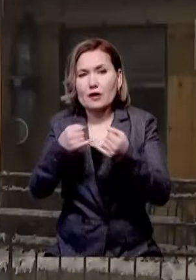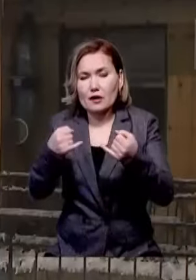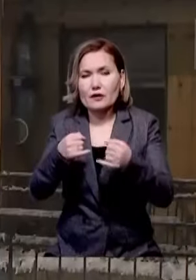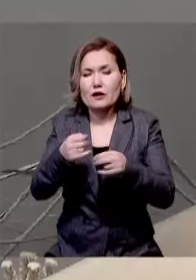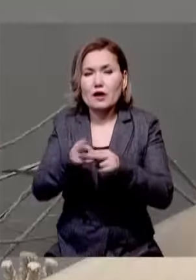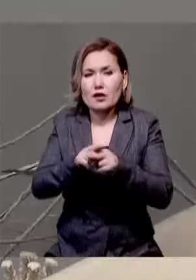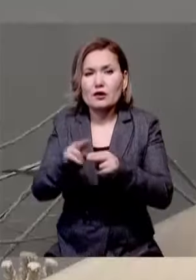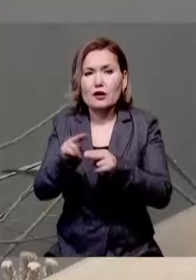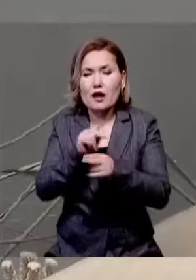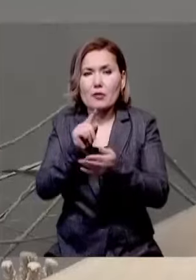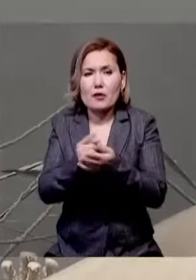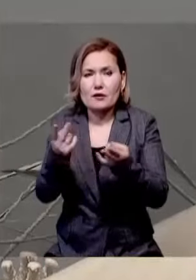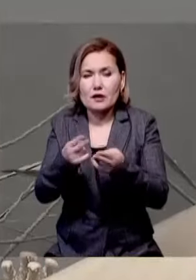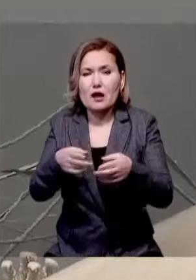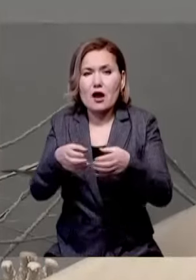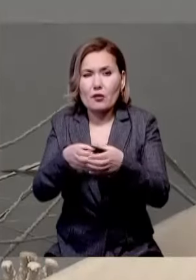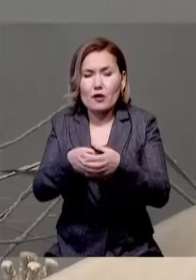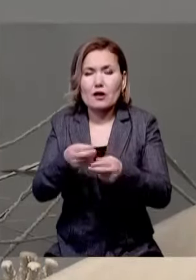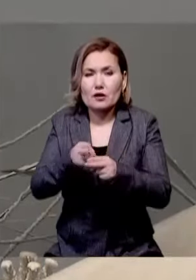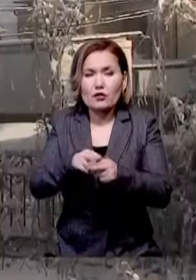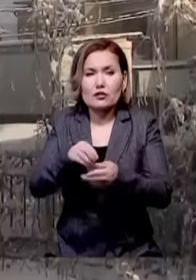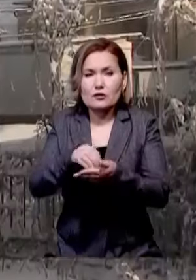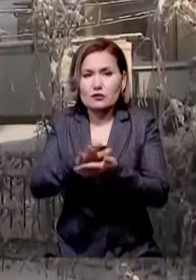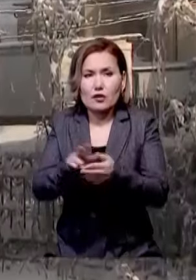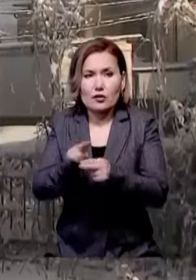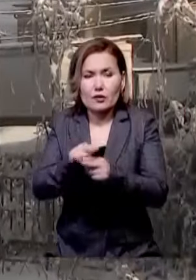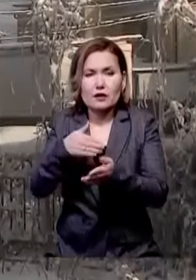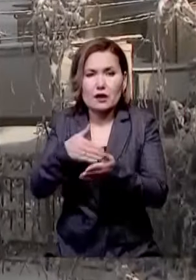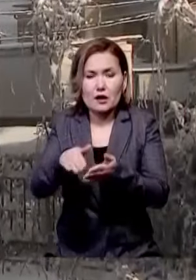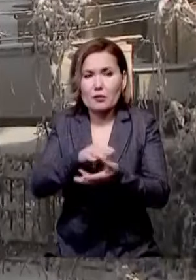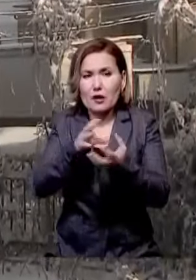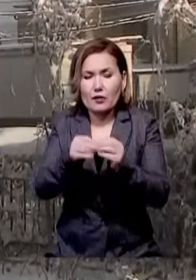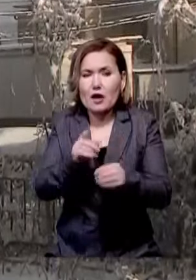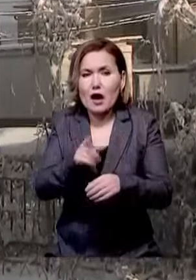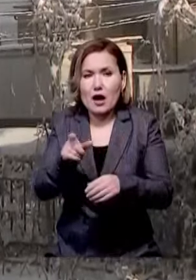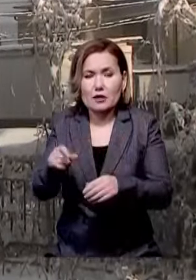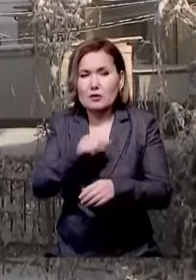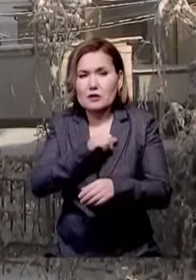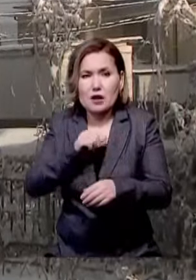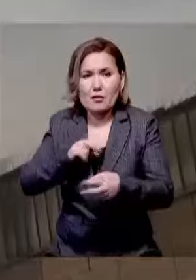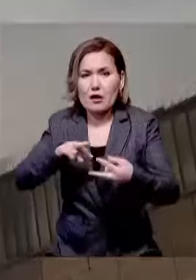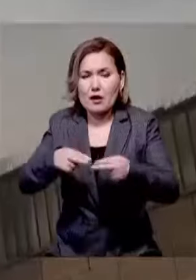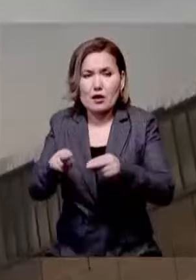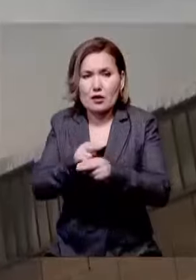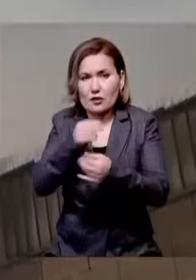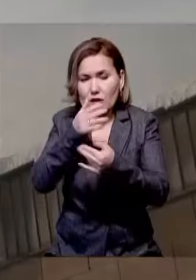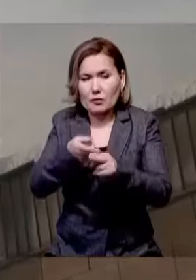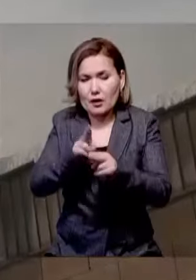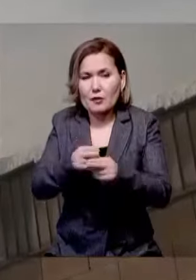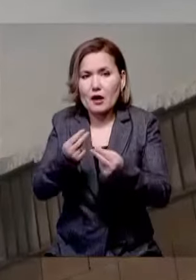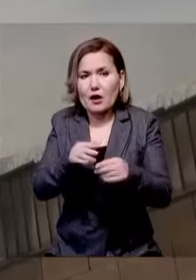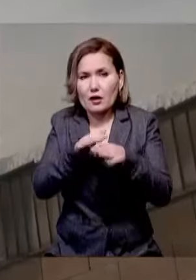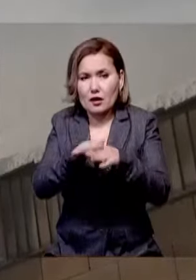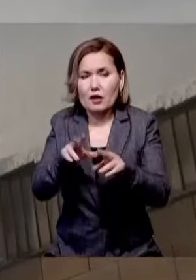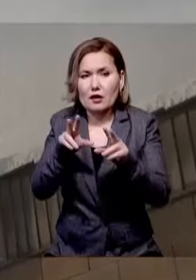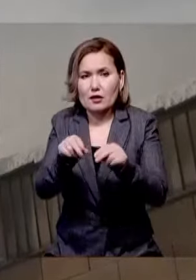қаладағы жарыққа жауапты компания өз балансына қабылдаудан бас тартыпты. Өздері ауыстырайын десе, тұрғындардың шамасы келмейді. Әйтеуір аудан әкімдігі қаражат бөлетін